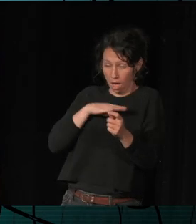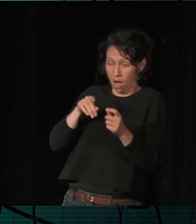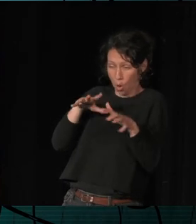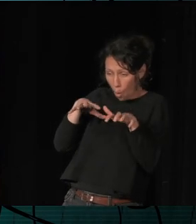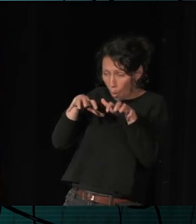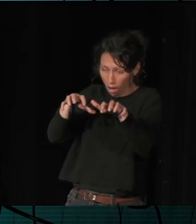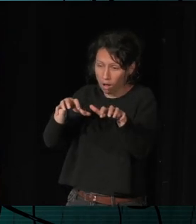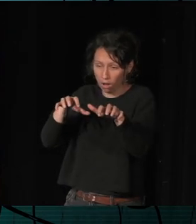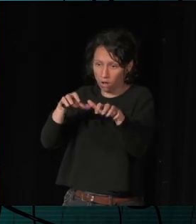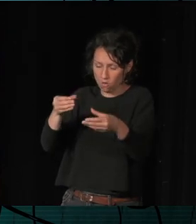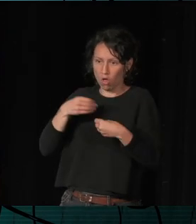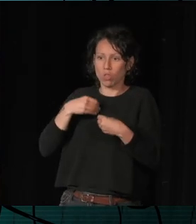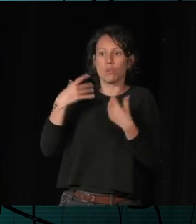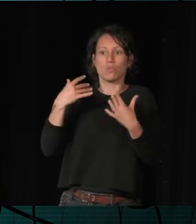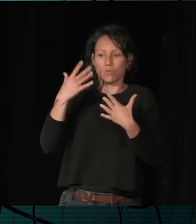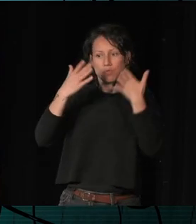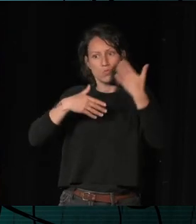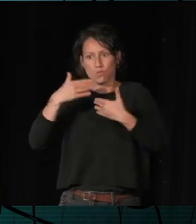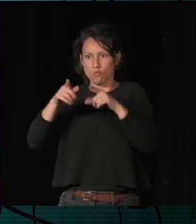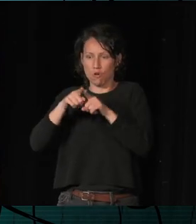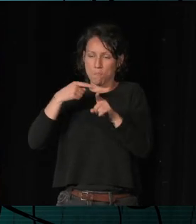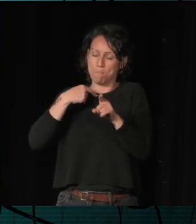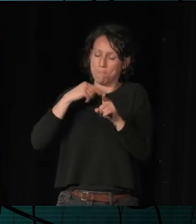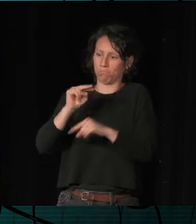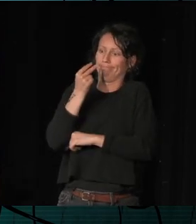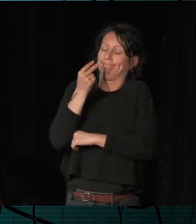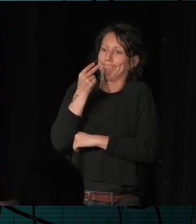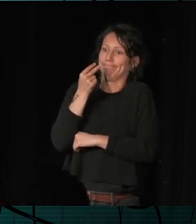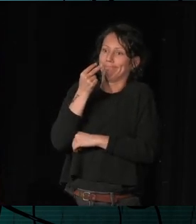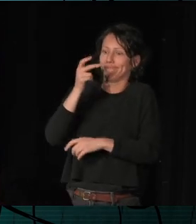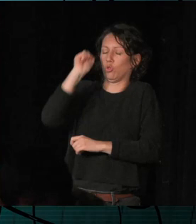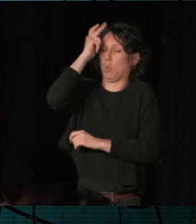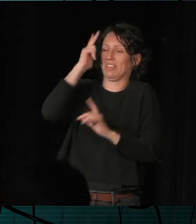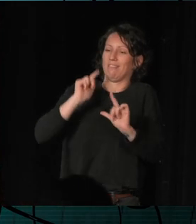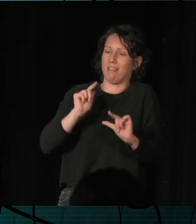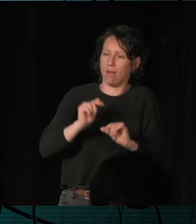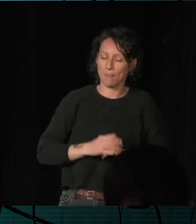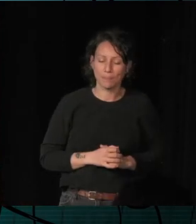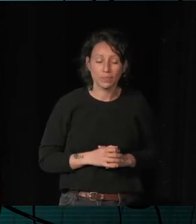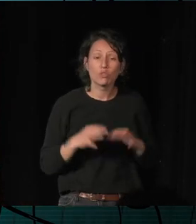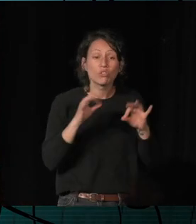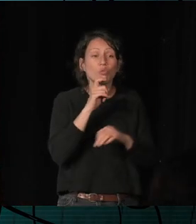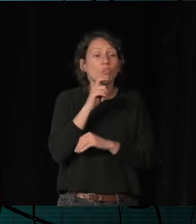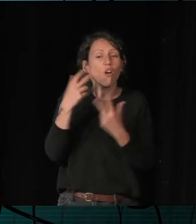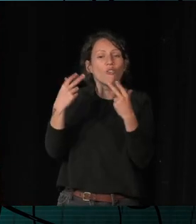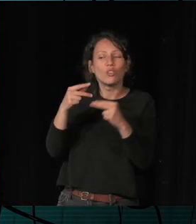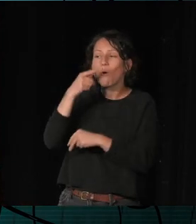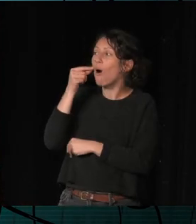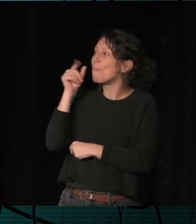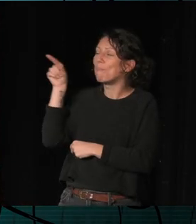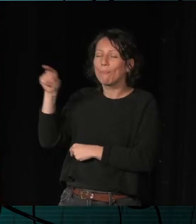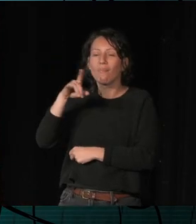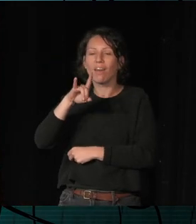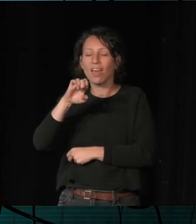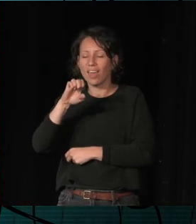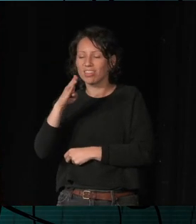de notre existence. Donc j'imagine que tu es plutôt d'accord avec Michael Hedberg tout à l'heure qui disait en substance que l'horreur n'était pas pour lui une fin,